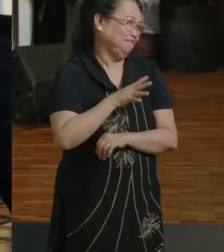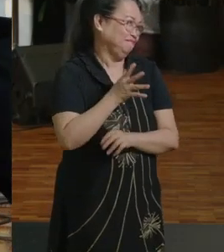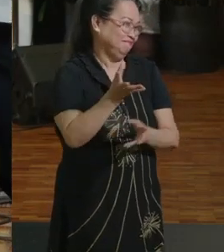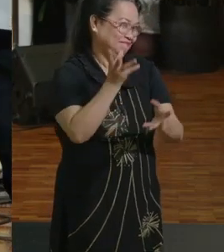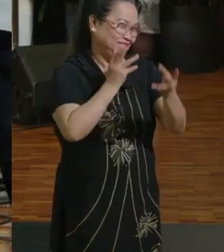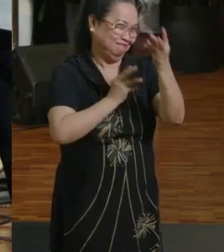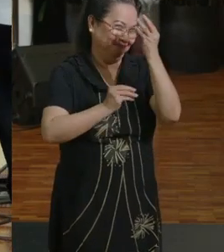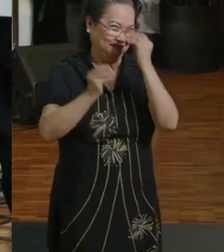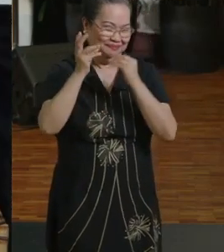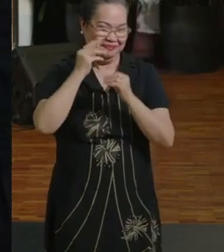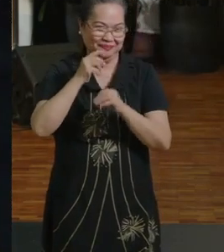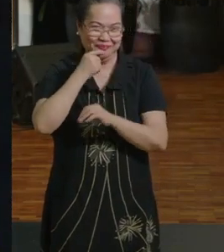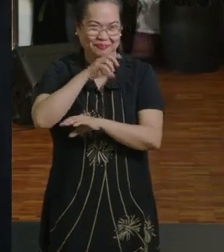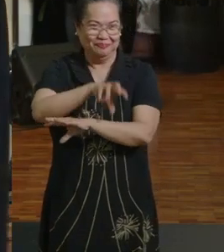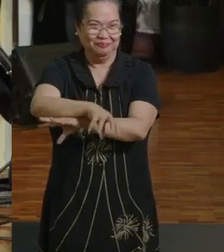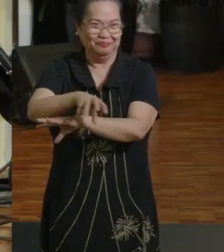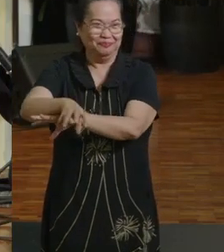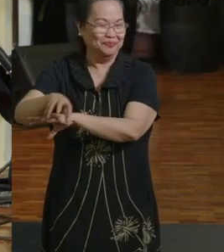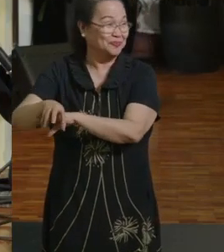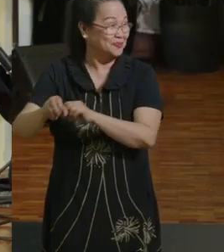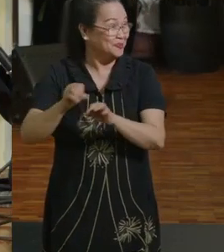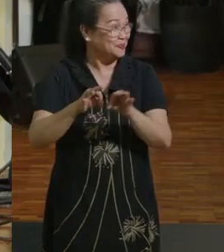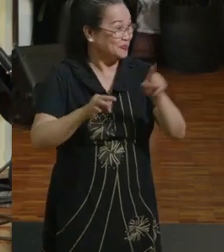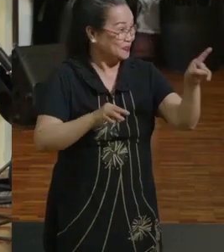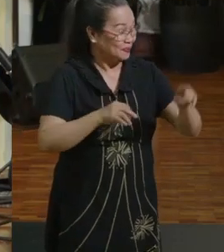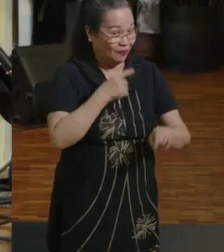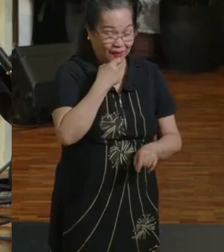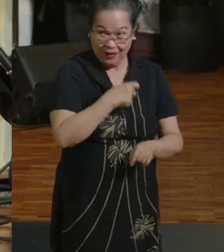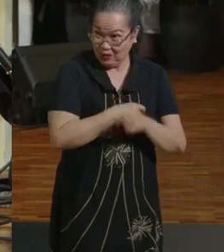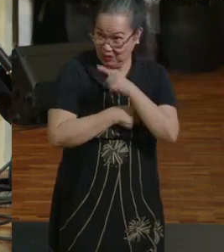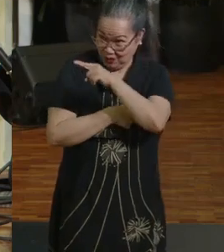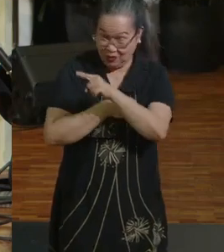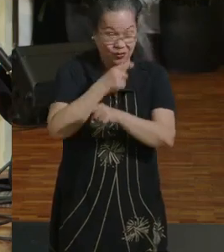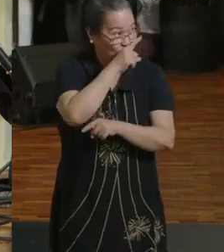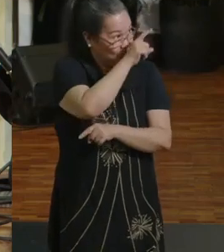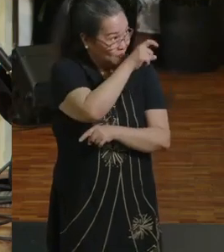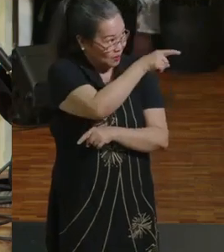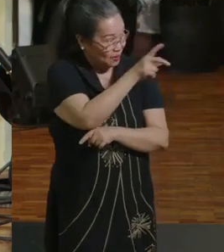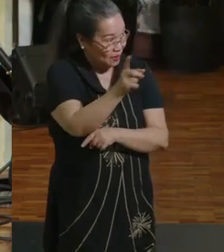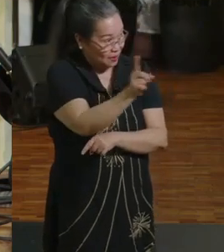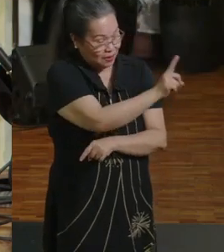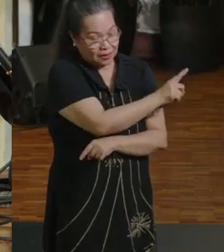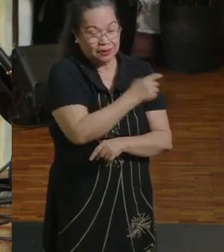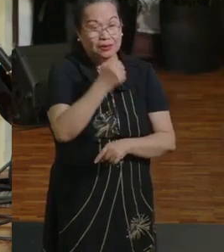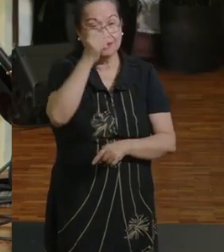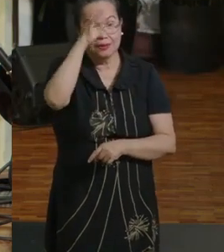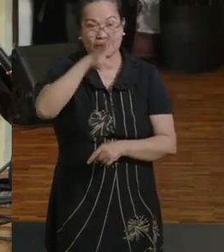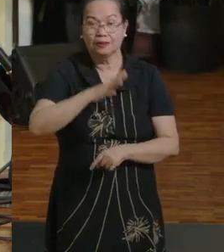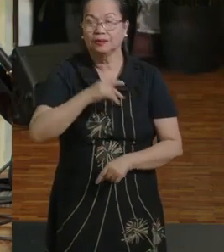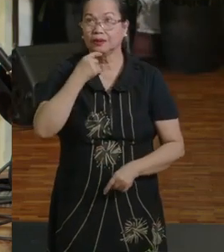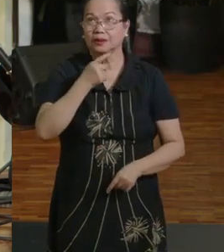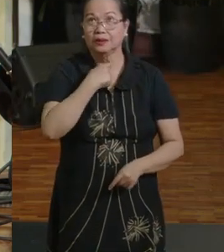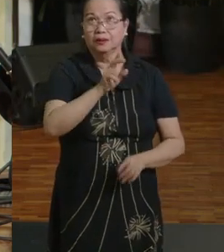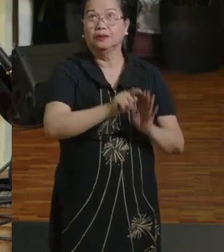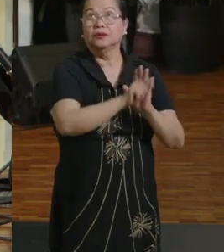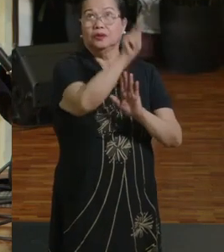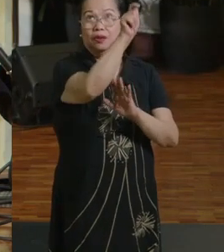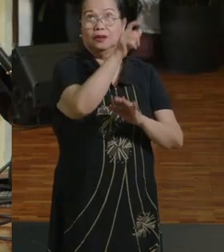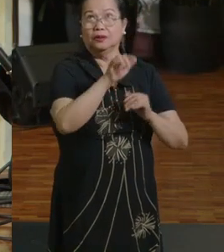No? So pag tinanong ka lalaki, nakita mo ba yung babaeng yun dumaan? Oo, matangkad siya at